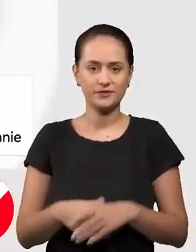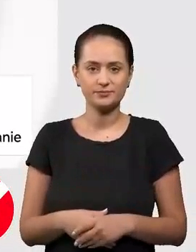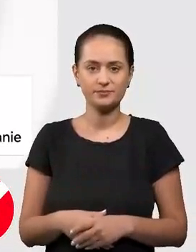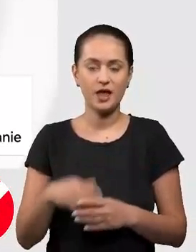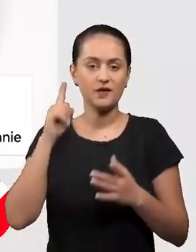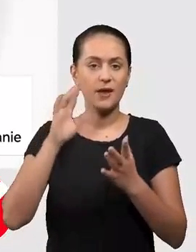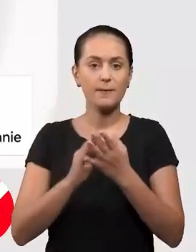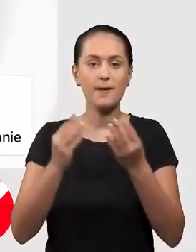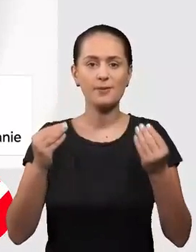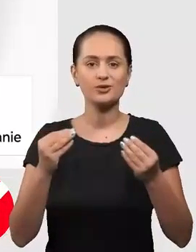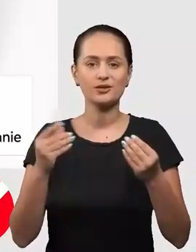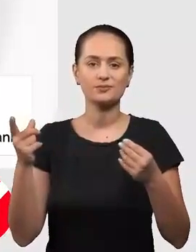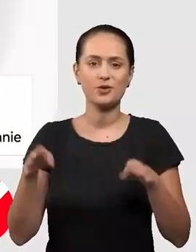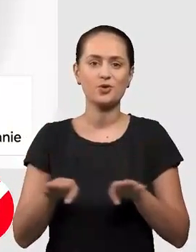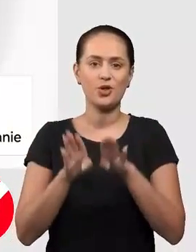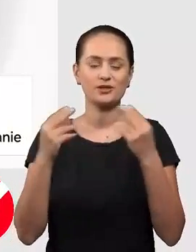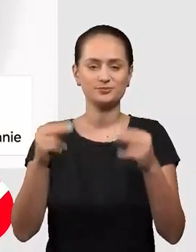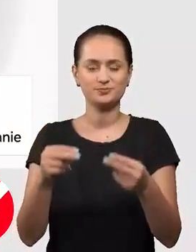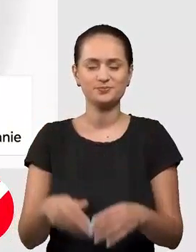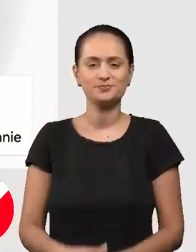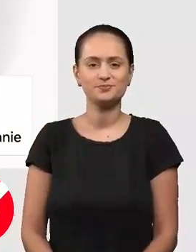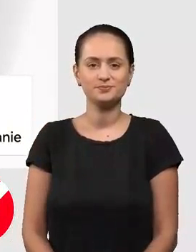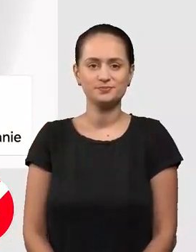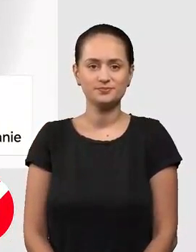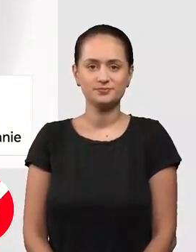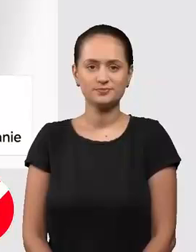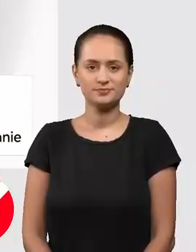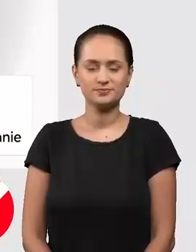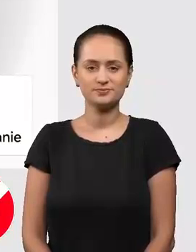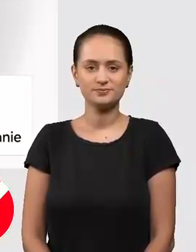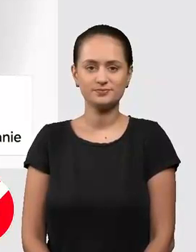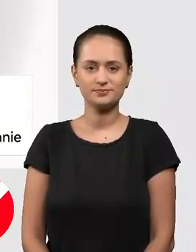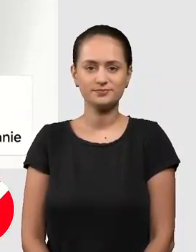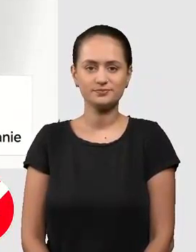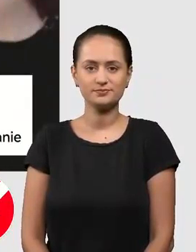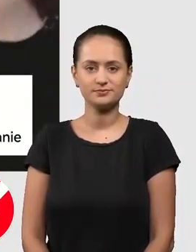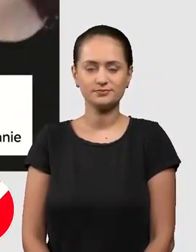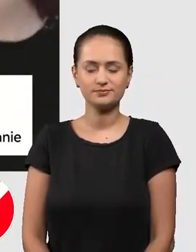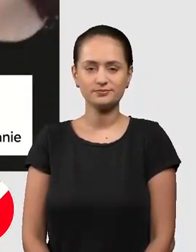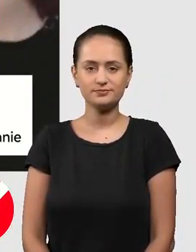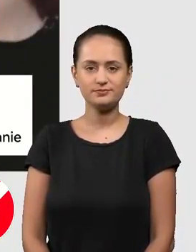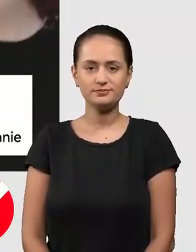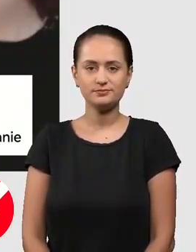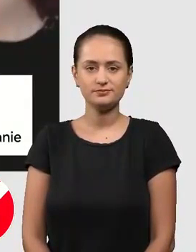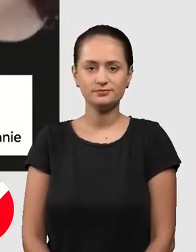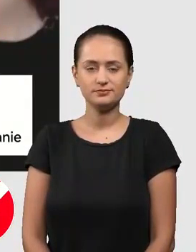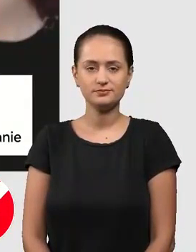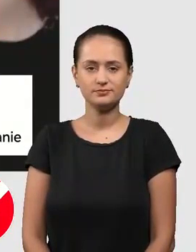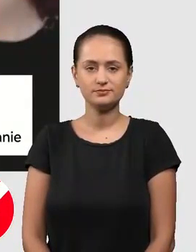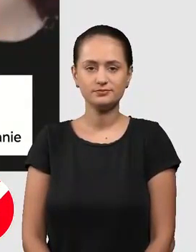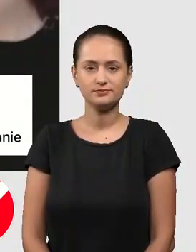fatal. Aflăm mai multe detalii de la Marcela Ferraro, editor al News în Franța. Marcela, bine te-am regăsit! Bună